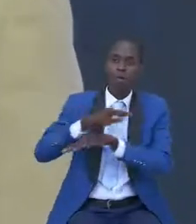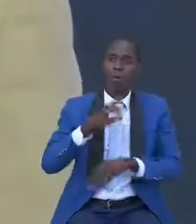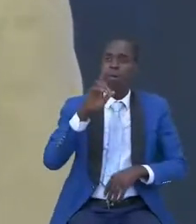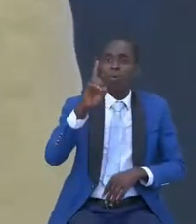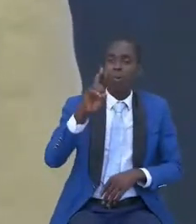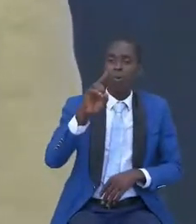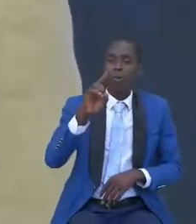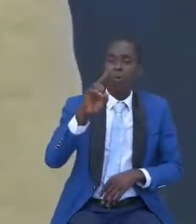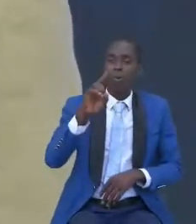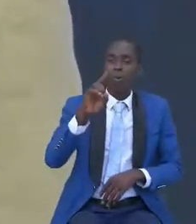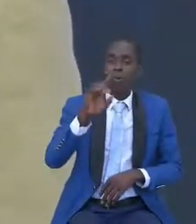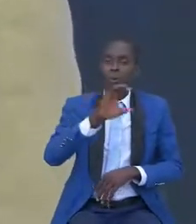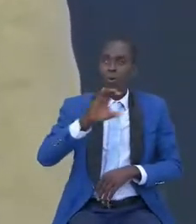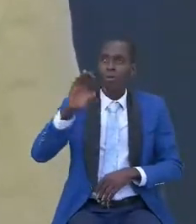sur